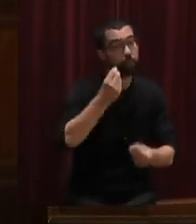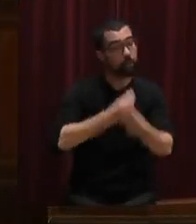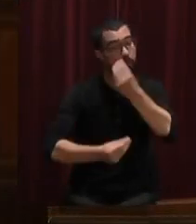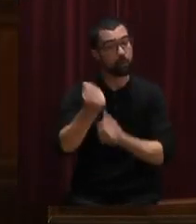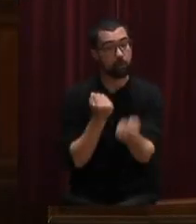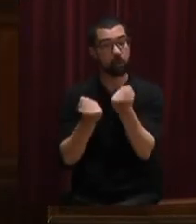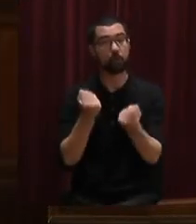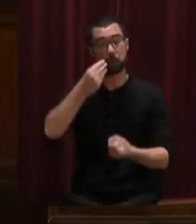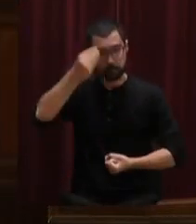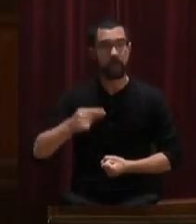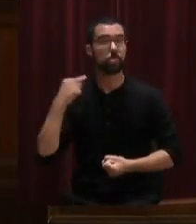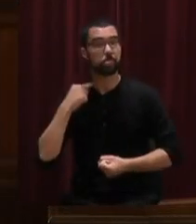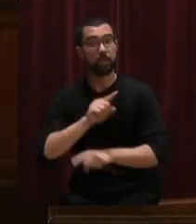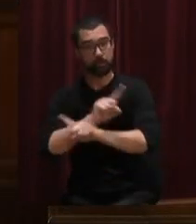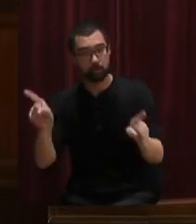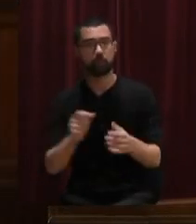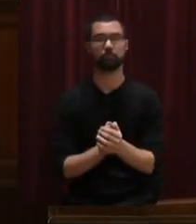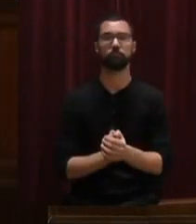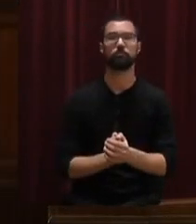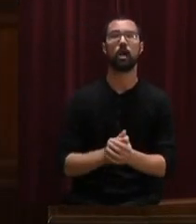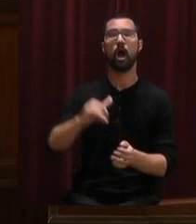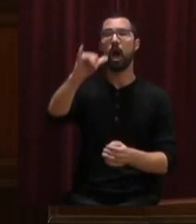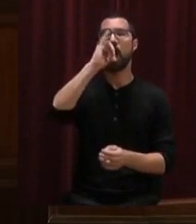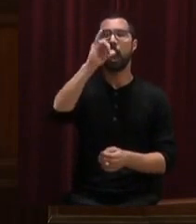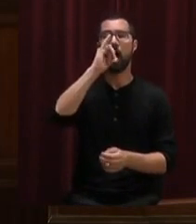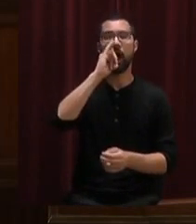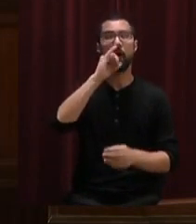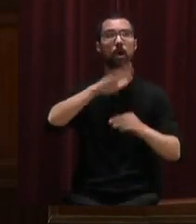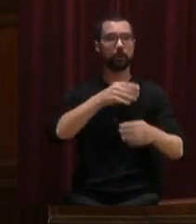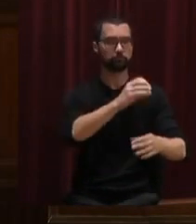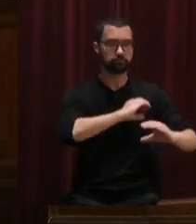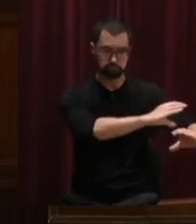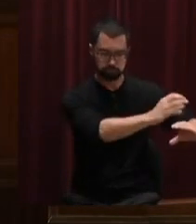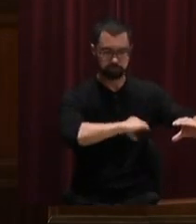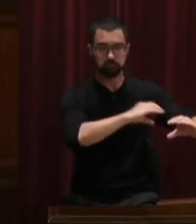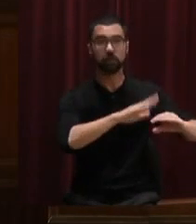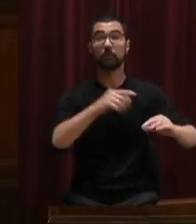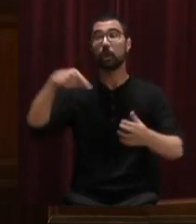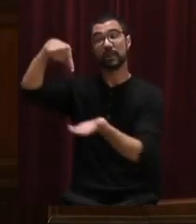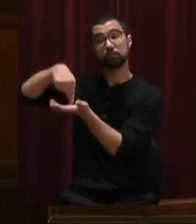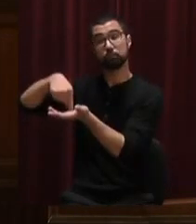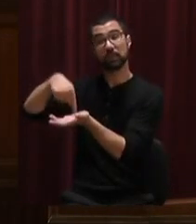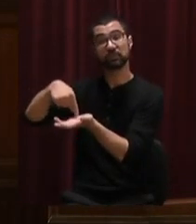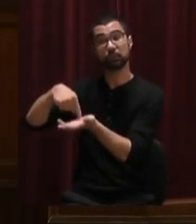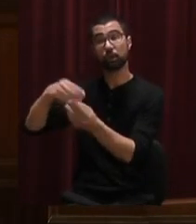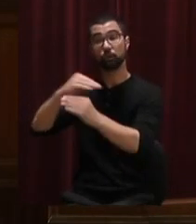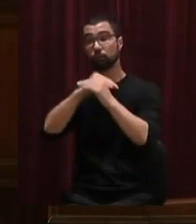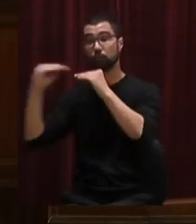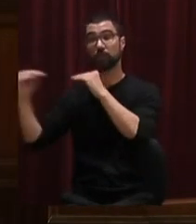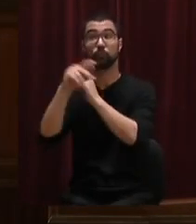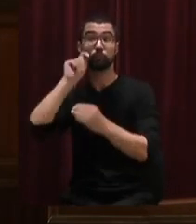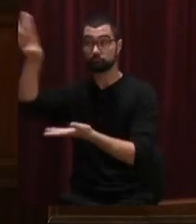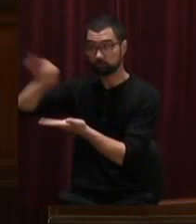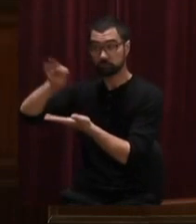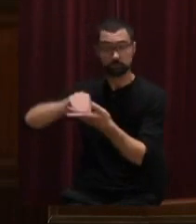fent, impulsant la xarxa d'aigua en alta que continuarem finançant en l'impost de turisme sostenible. I això és el que farem, desenvolupant el règim